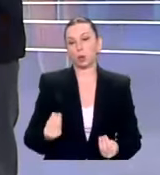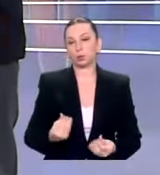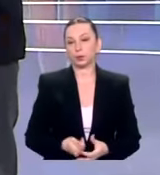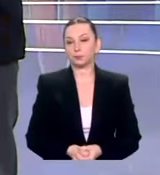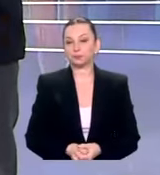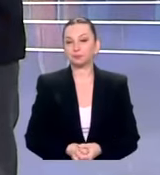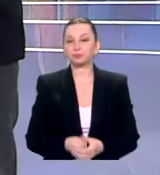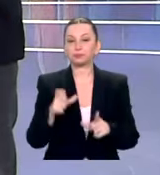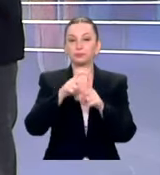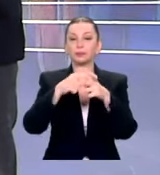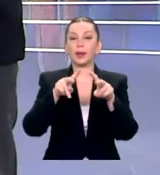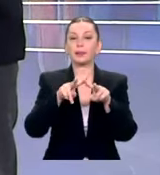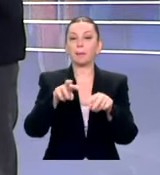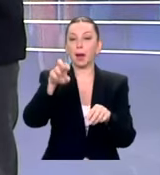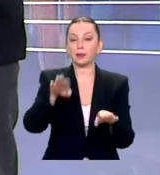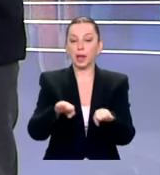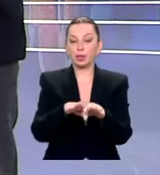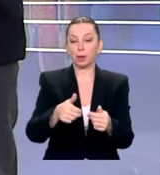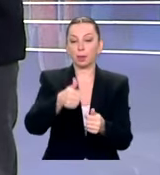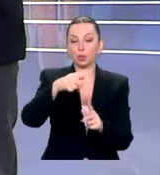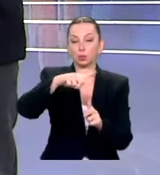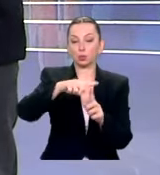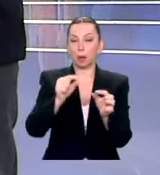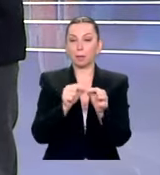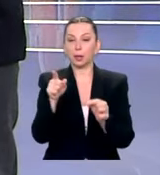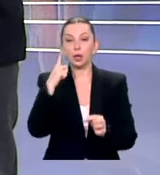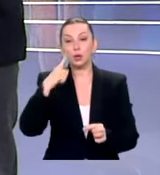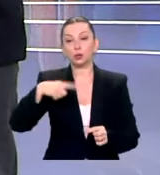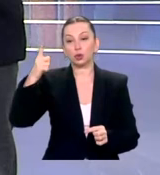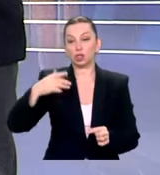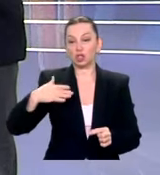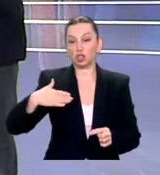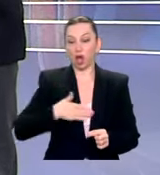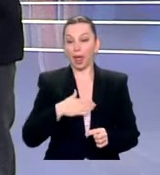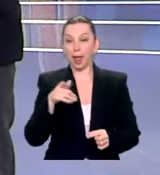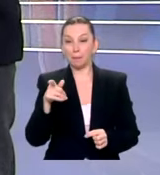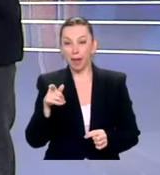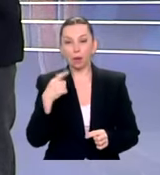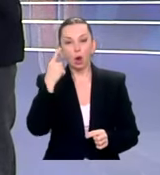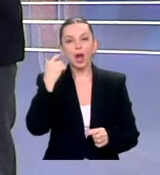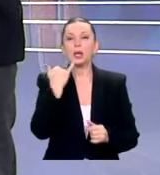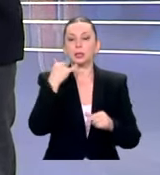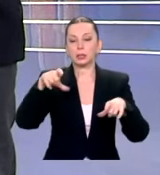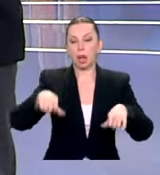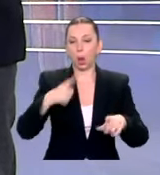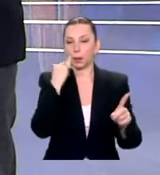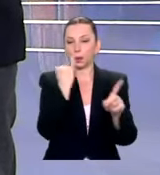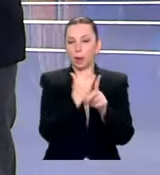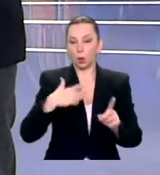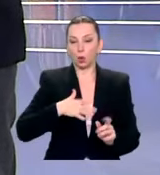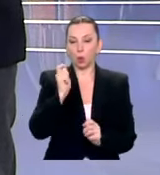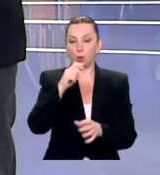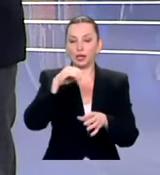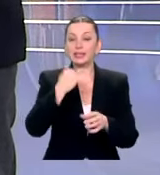Sevgili seyirciler, DEM Parti eş genel başkanı Tuncer Bakırhan'dan Cumhuriyet Halk Partisi'ne salon tepkisi geldi. Bakırhan, kongre